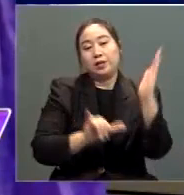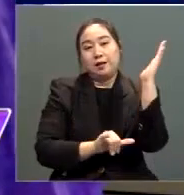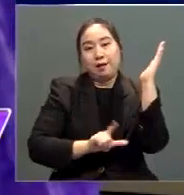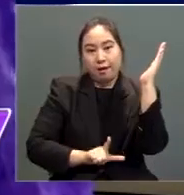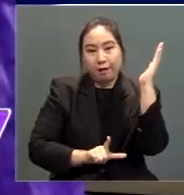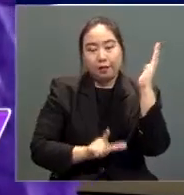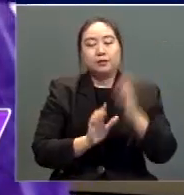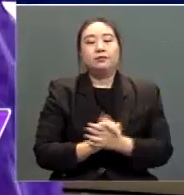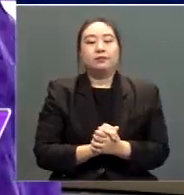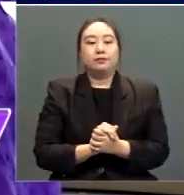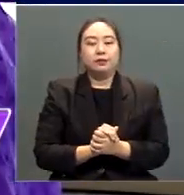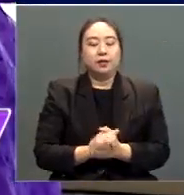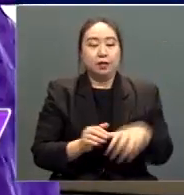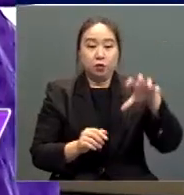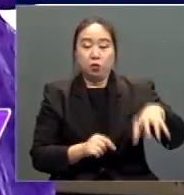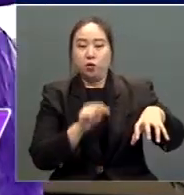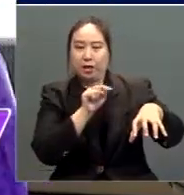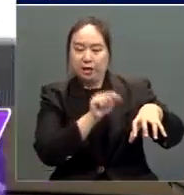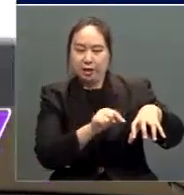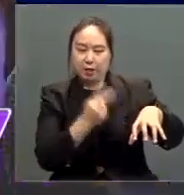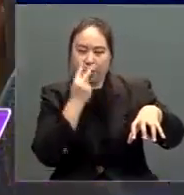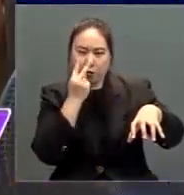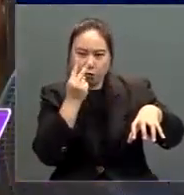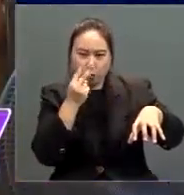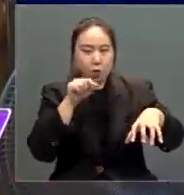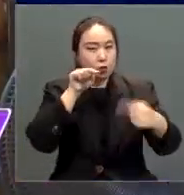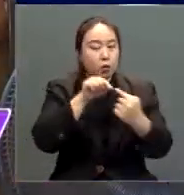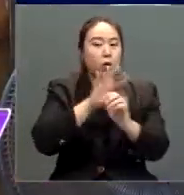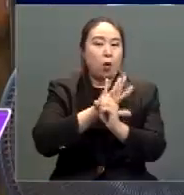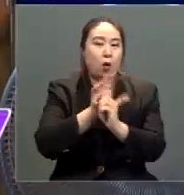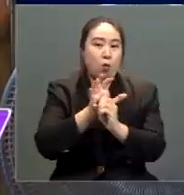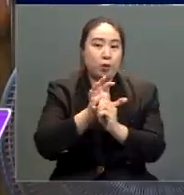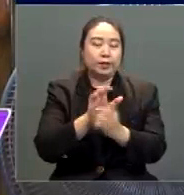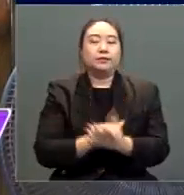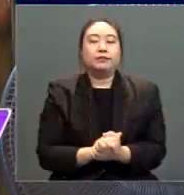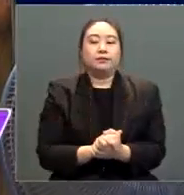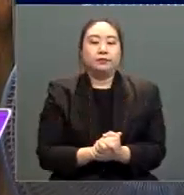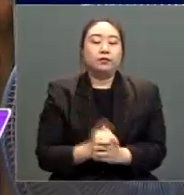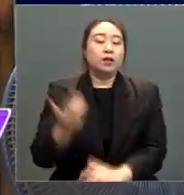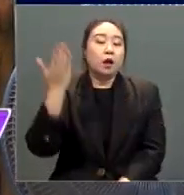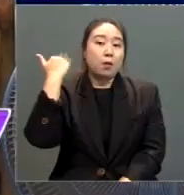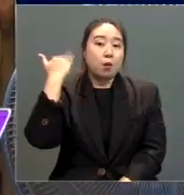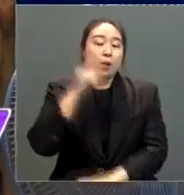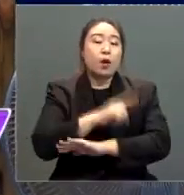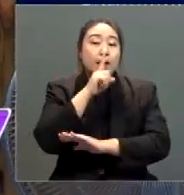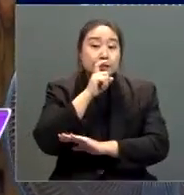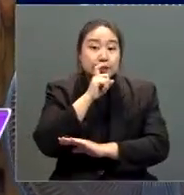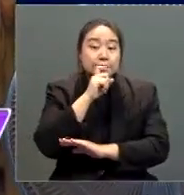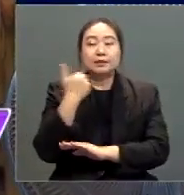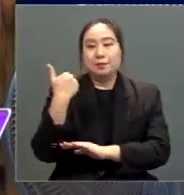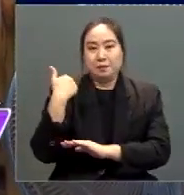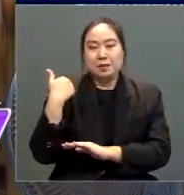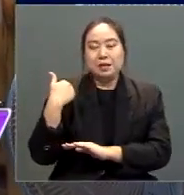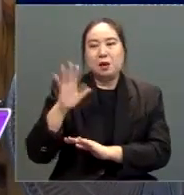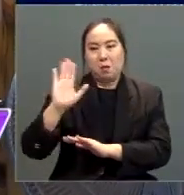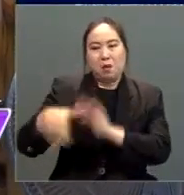ค่ะซึ่งเป็นศูนย์สังเกตอาการโรคสำคัญโควิด-19ขณะที่เมื่อวานนี้นะคะเป็นวันอาทิตย์ก็มีคนที่เดินท